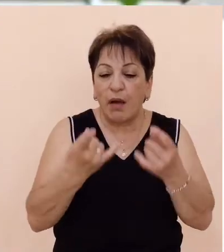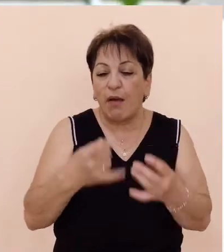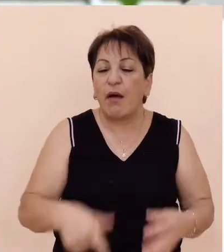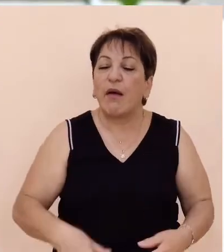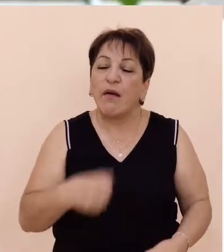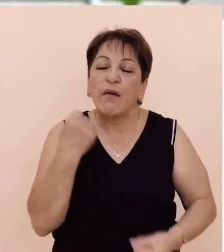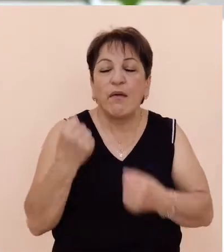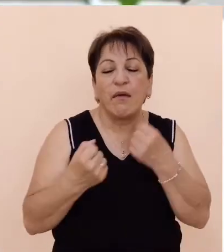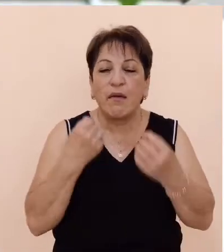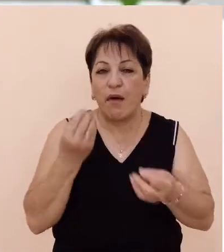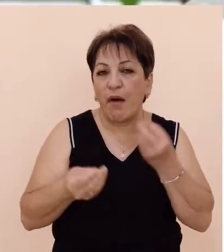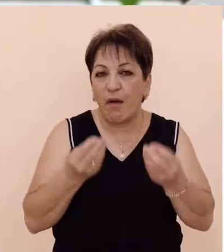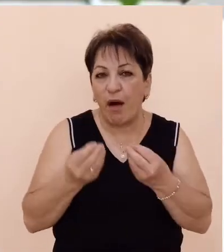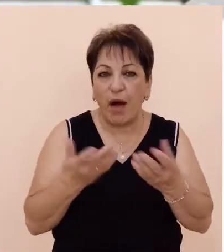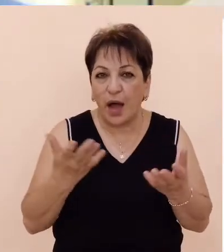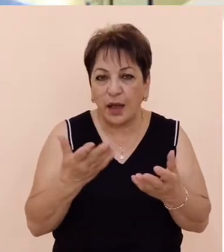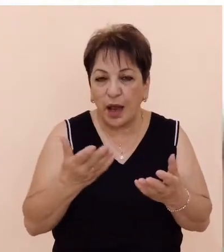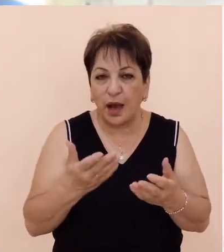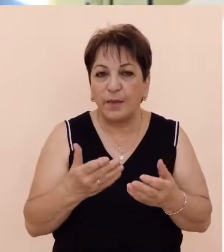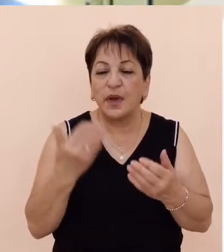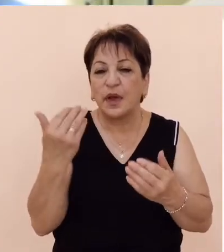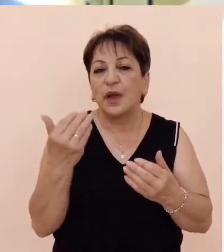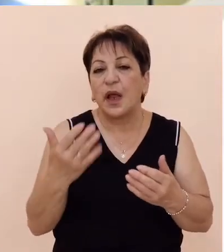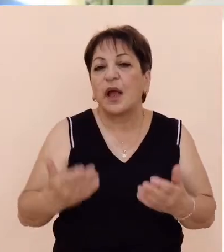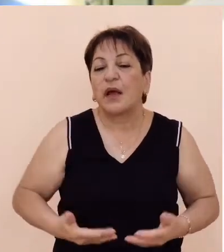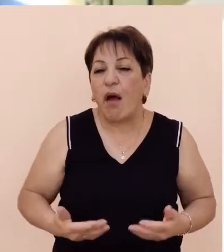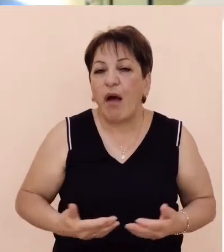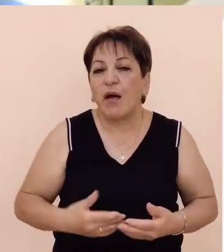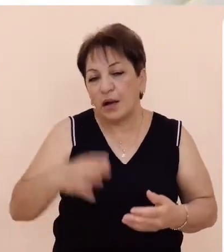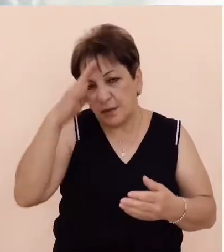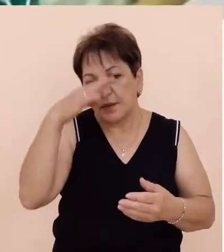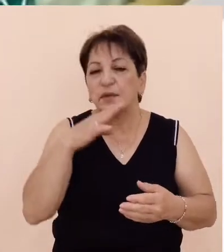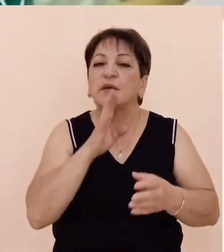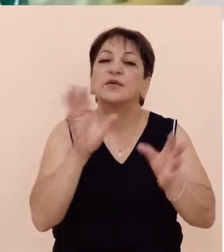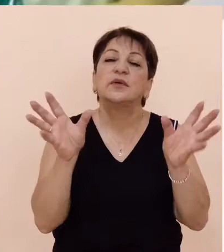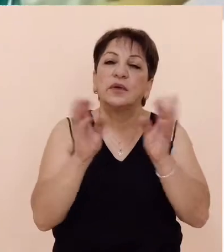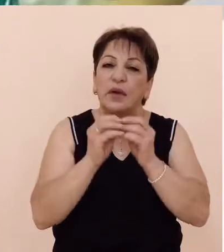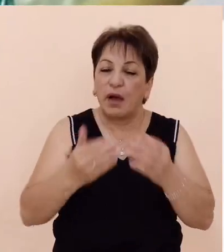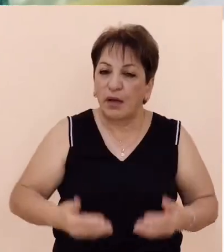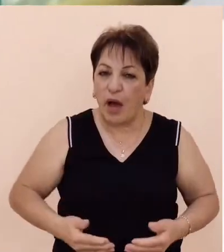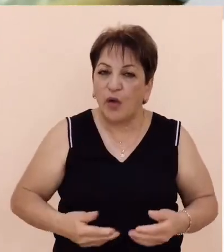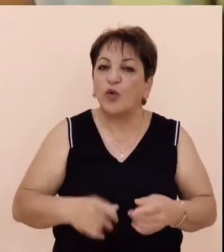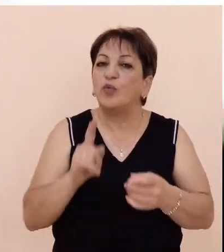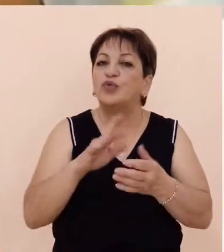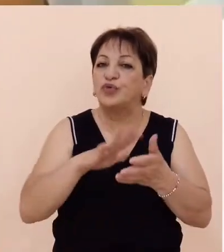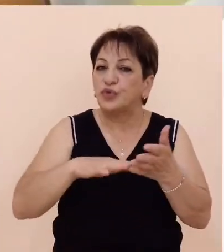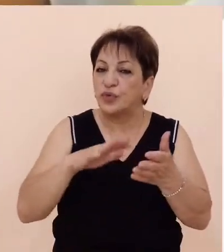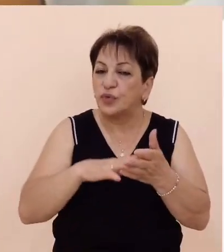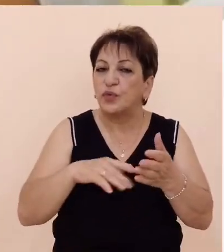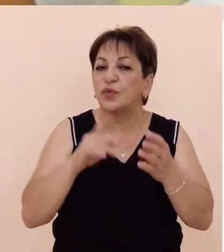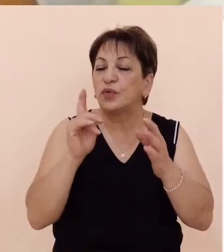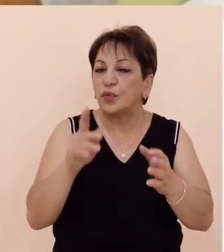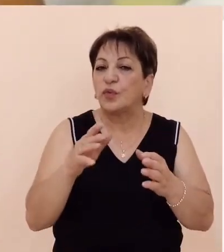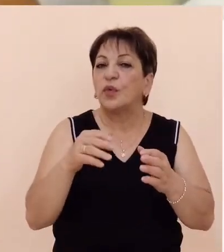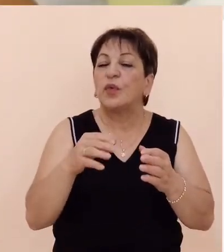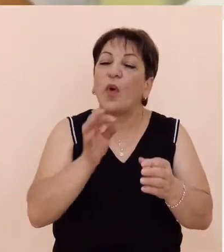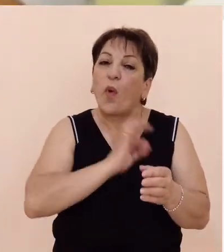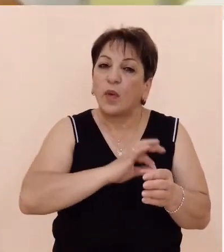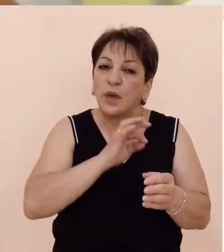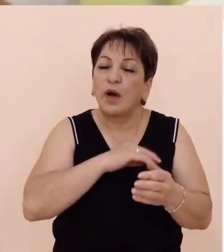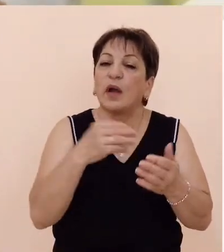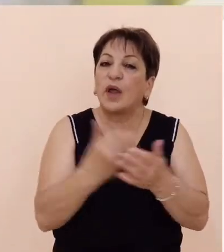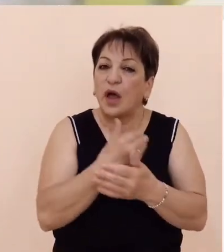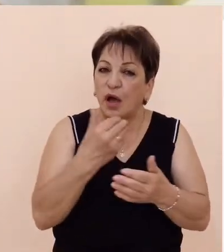ինչ փոփոխություններ են սպասվում սեռական կյանքում, նշված հարցերի պատասխանները և այլ օգտակար տեղեկատվություն